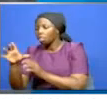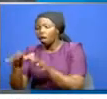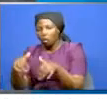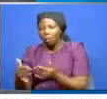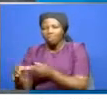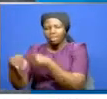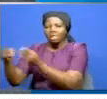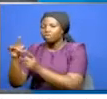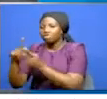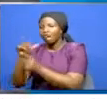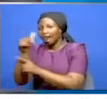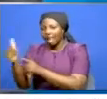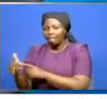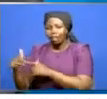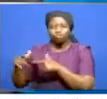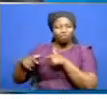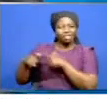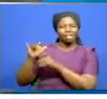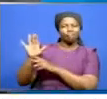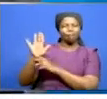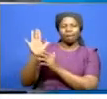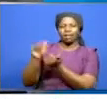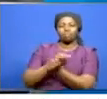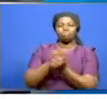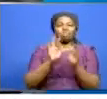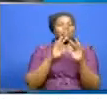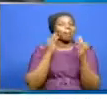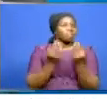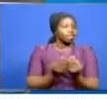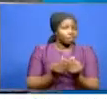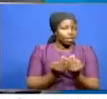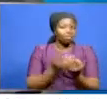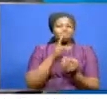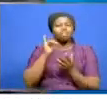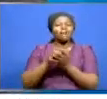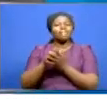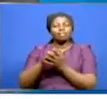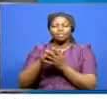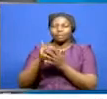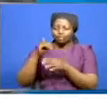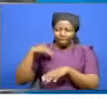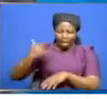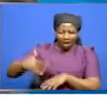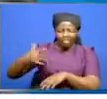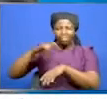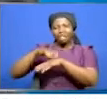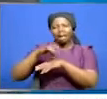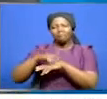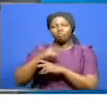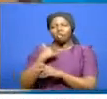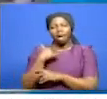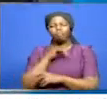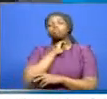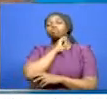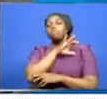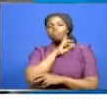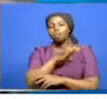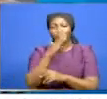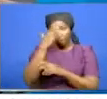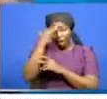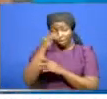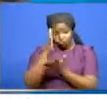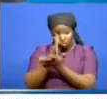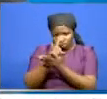ya boma. So ndio unaona kuna kila wakati kuna hiyo mnunguniko, kuna msukumano. Kwa sababu wakati Kalonzo ni sawa wako